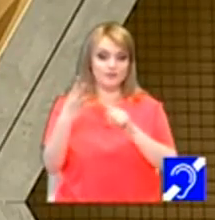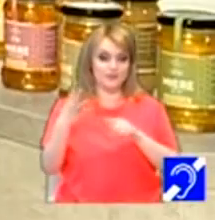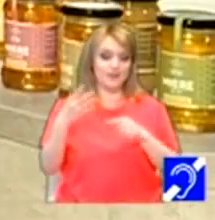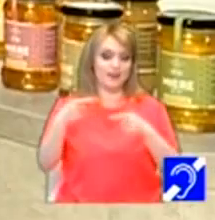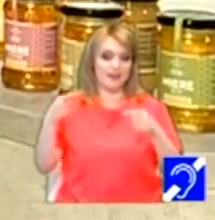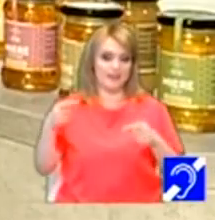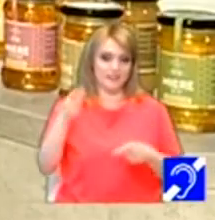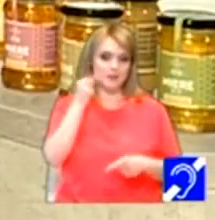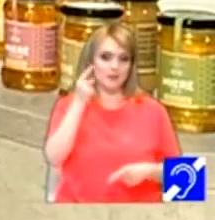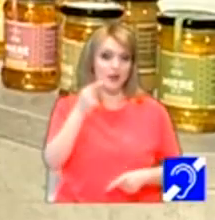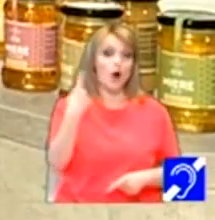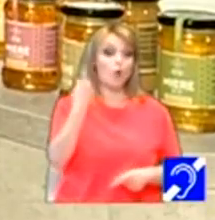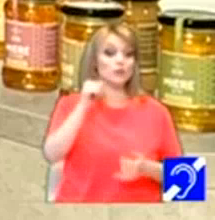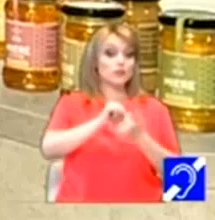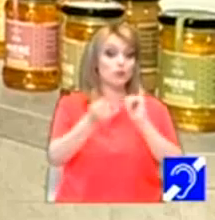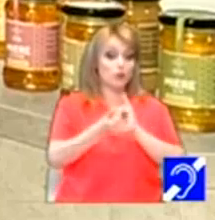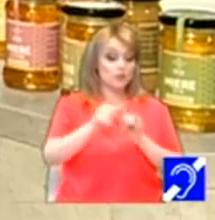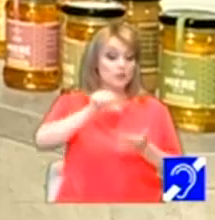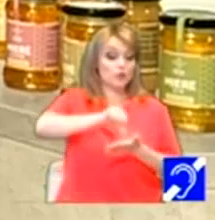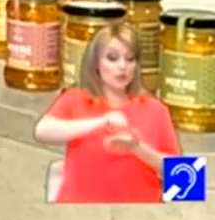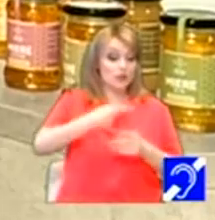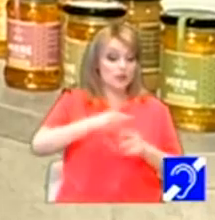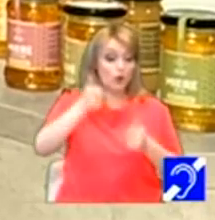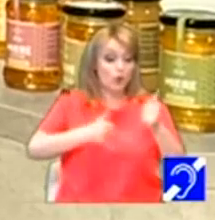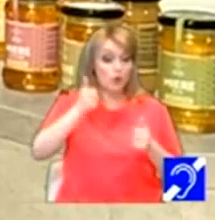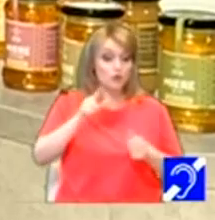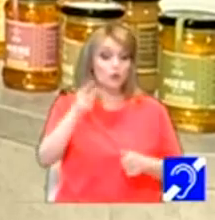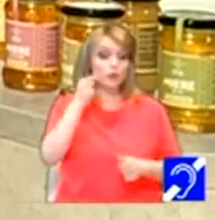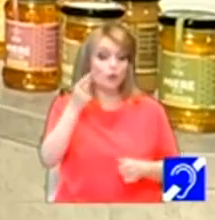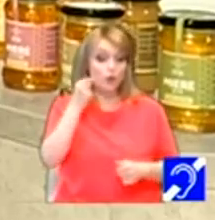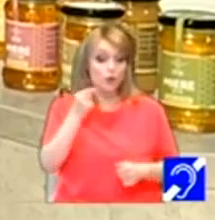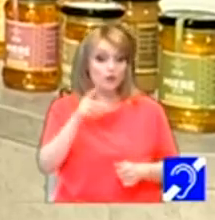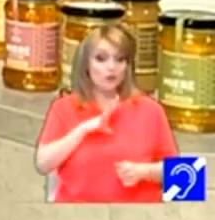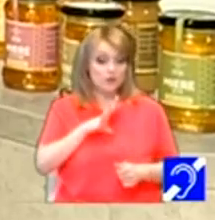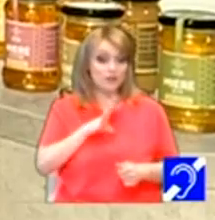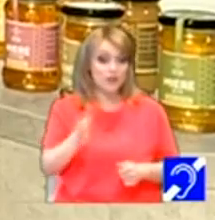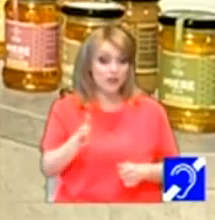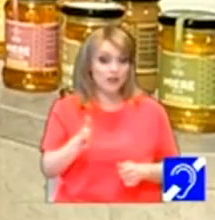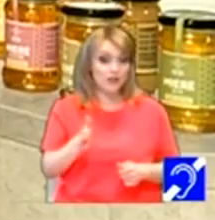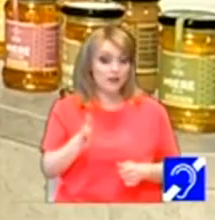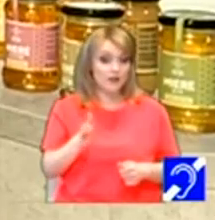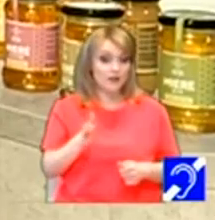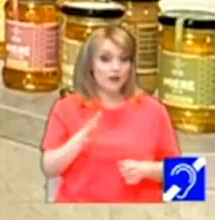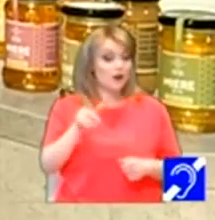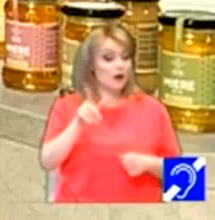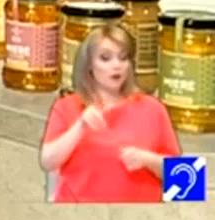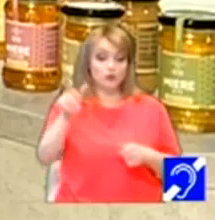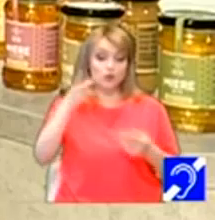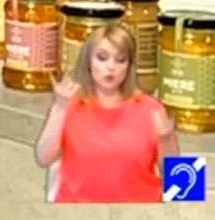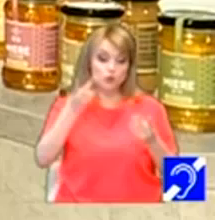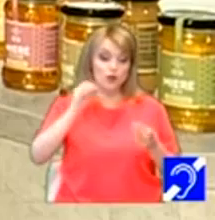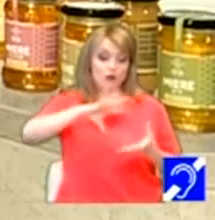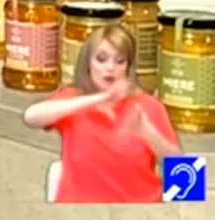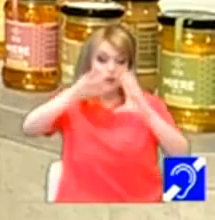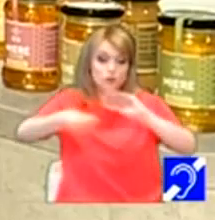expediate. Una din condiții de participare la acest concurs a fost ca mierea să fie analizată în primul rând la unul din laboratoarele acreditate,